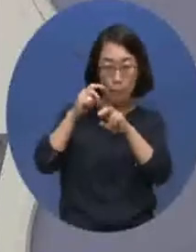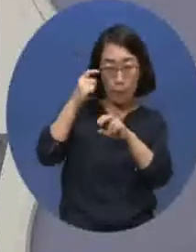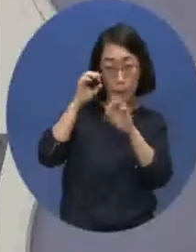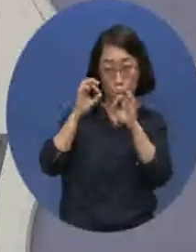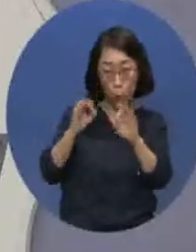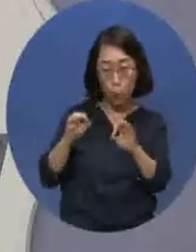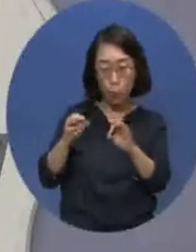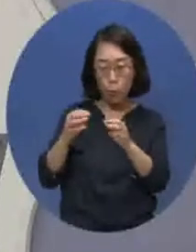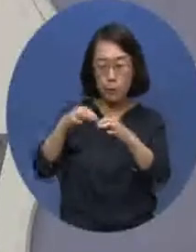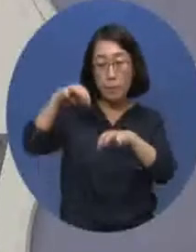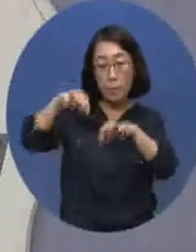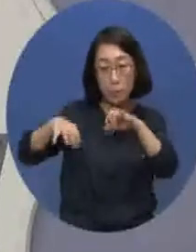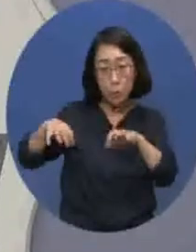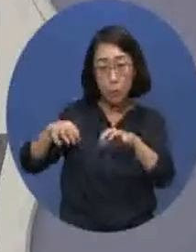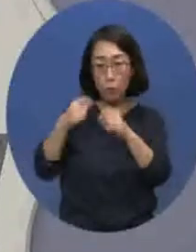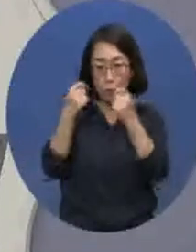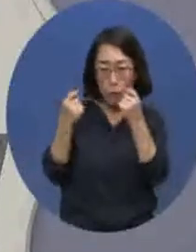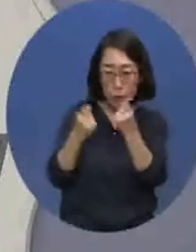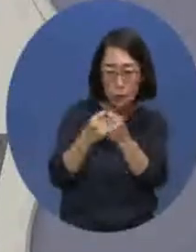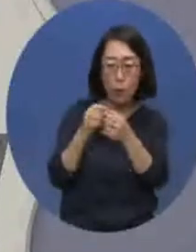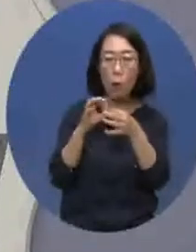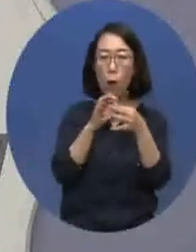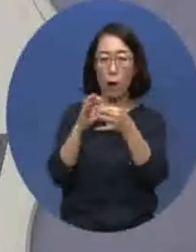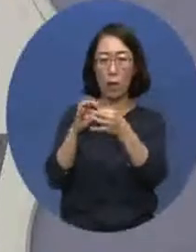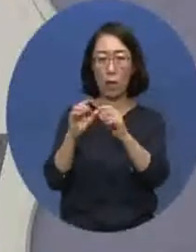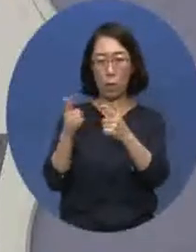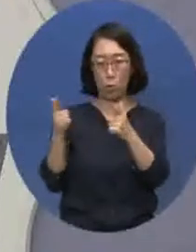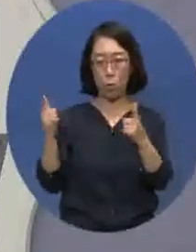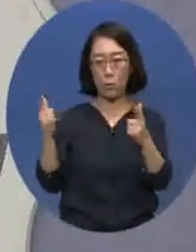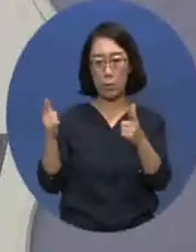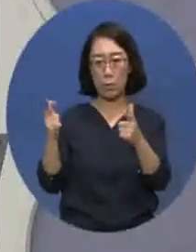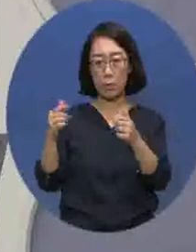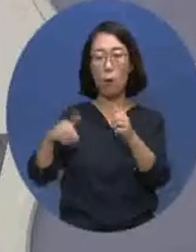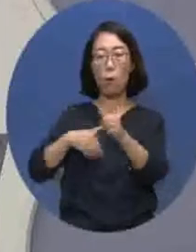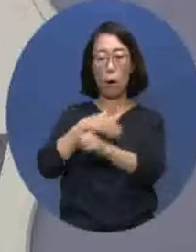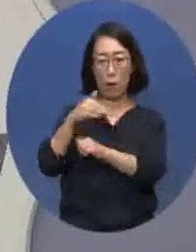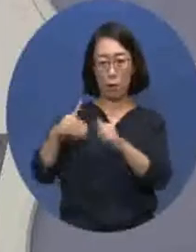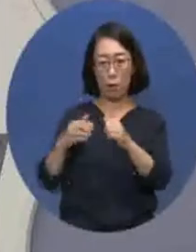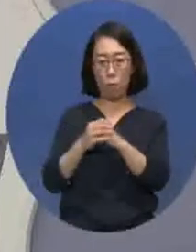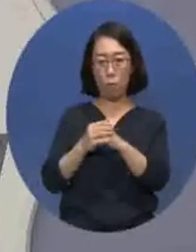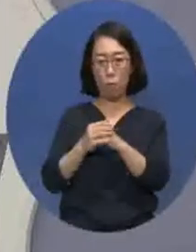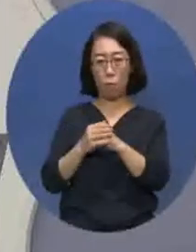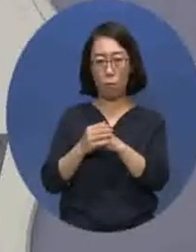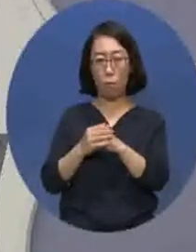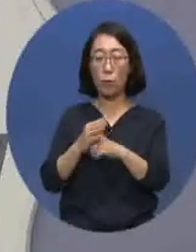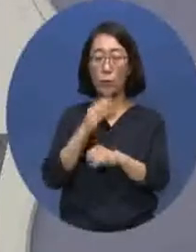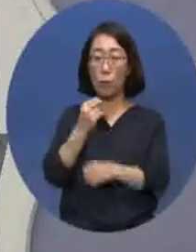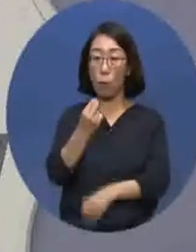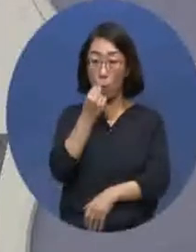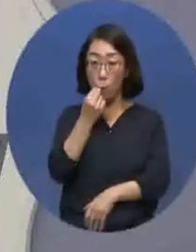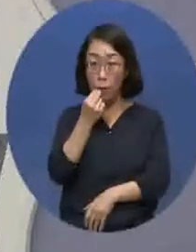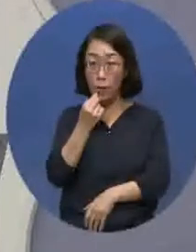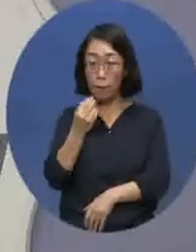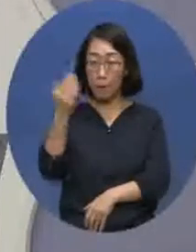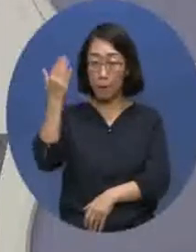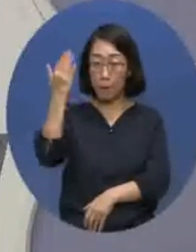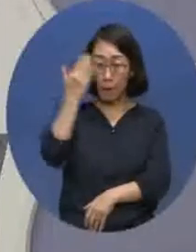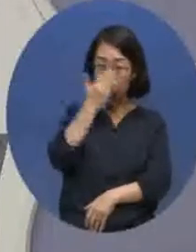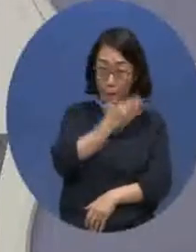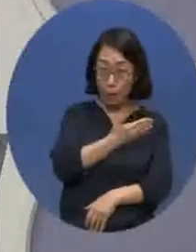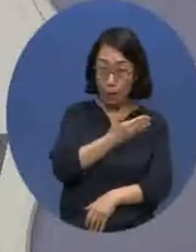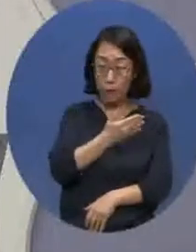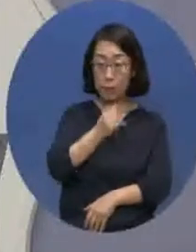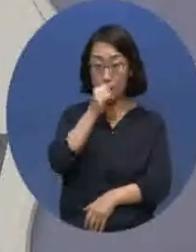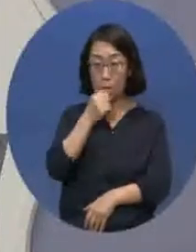형성도 새롭게 만들어지는 이제 이런 환경 또는 어 실제로 공기 대기오염 또 우리